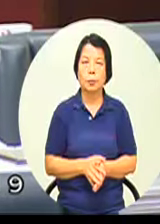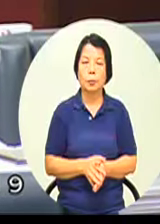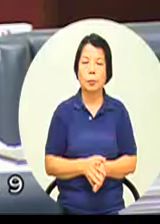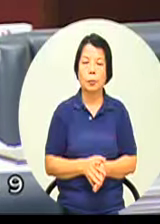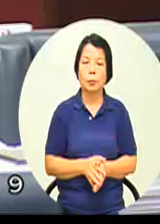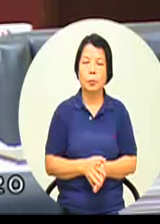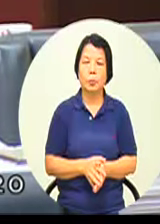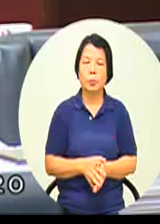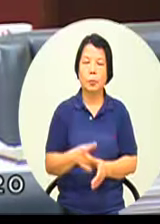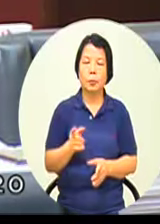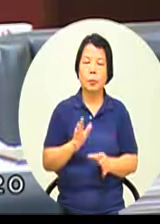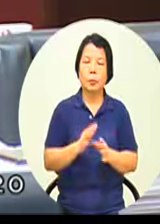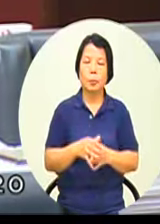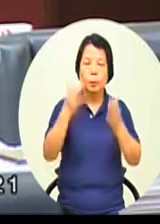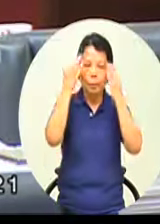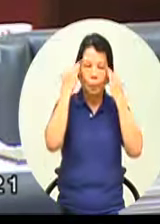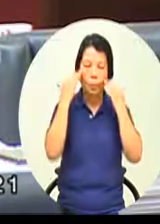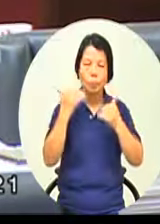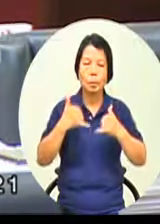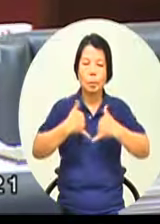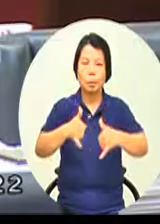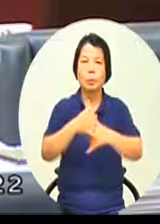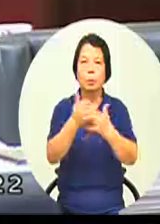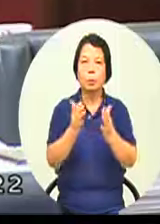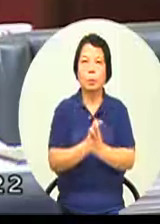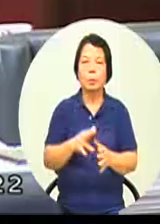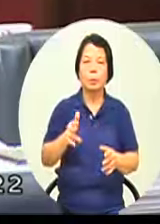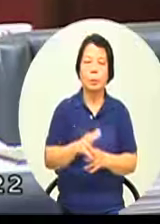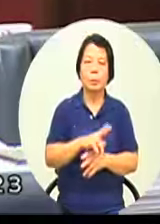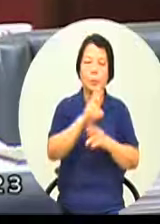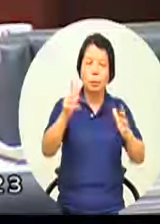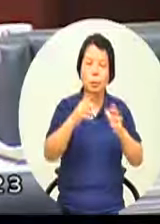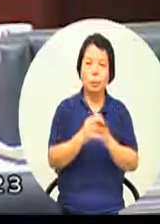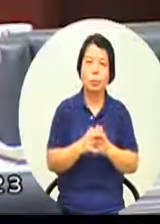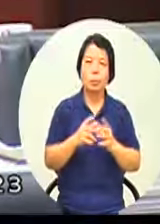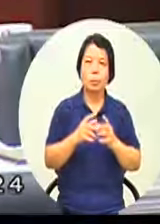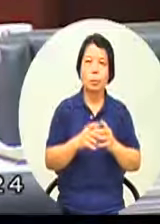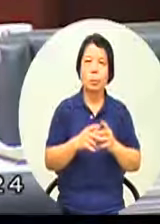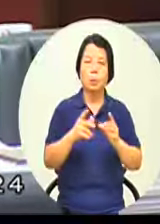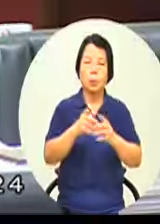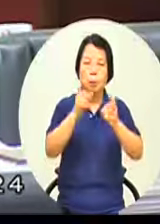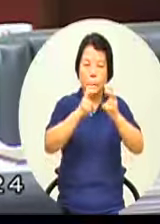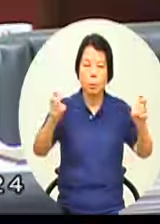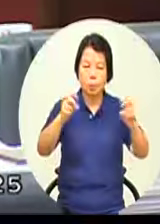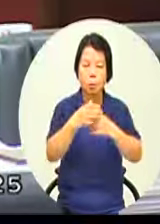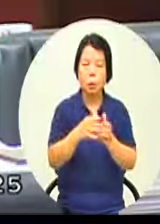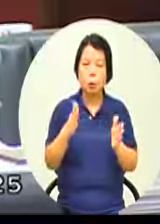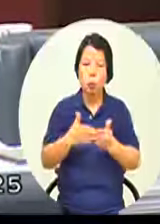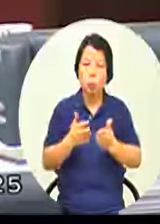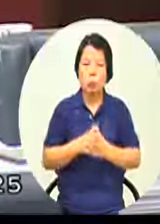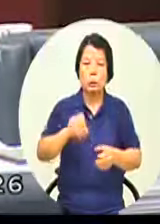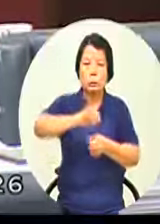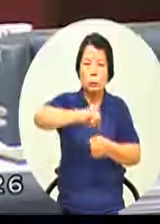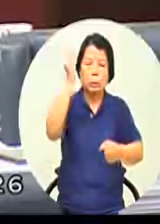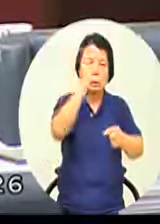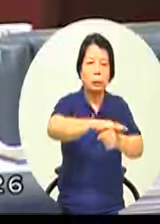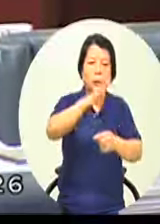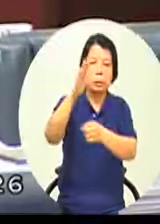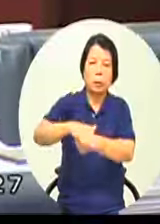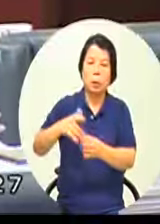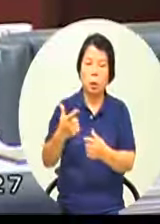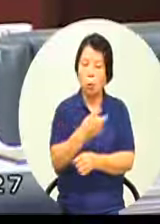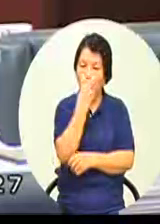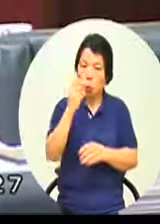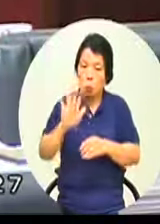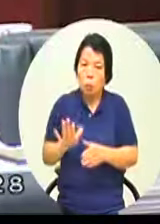天后宫南子路的那条路这边要加盖，你们当时一直跟我说不可以加盖，可是我后来发现还是有啊，